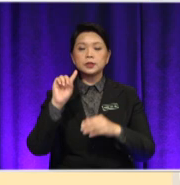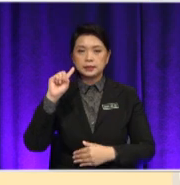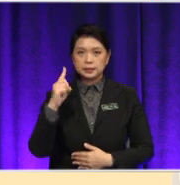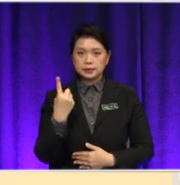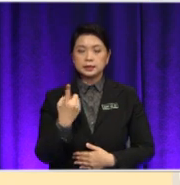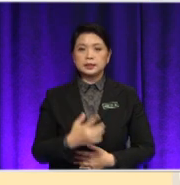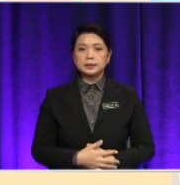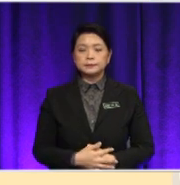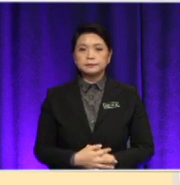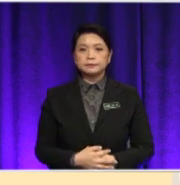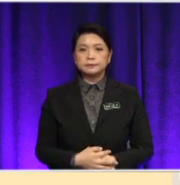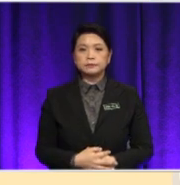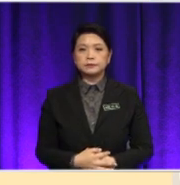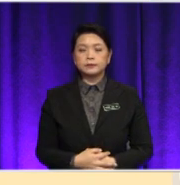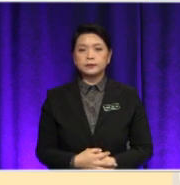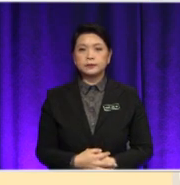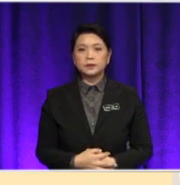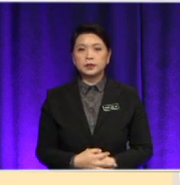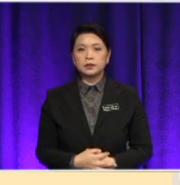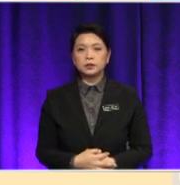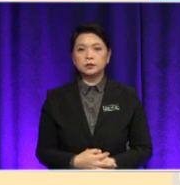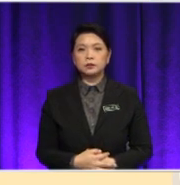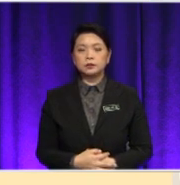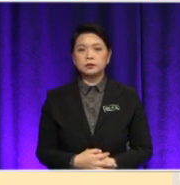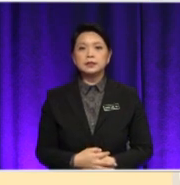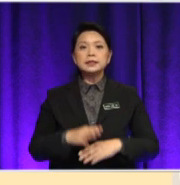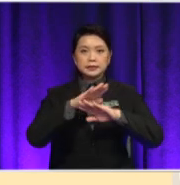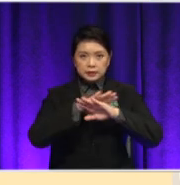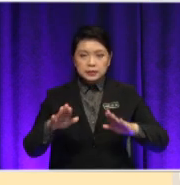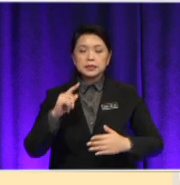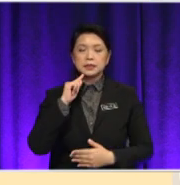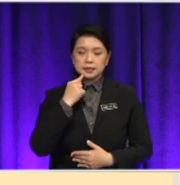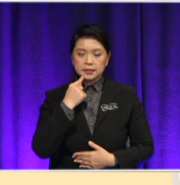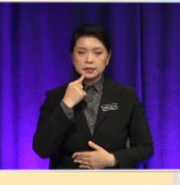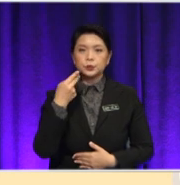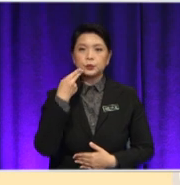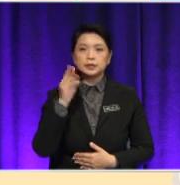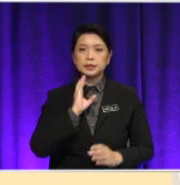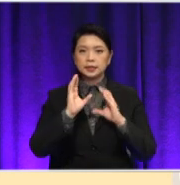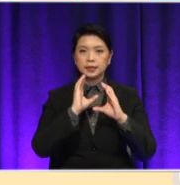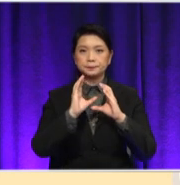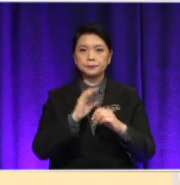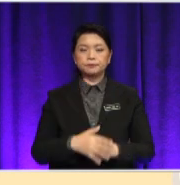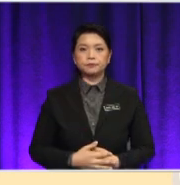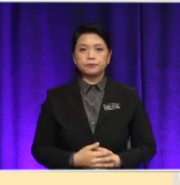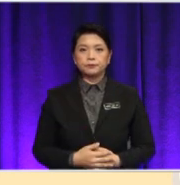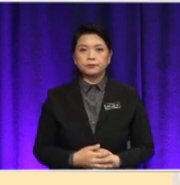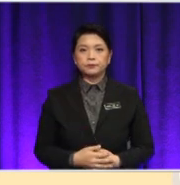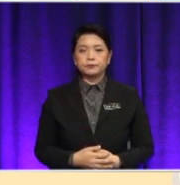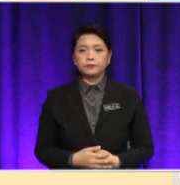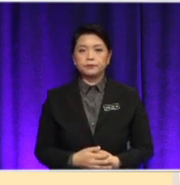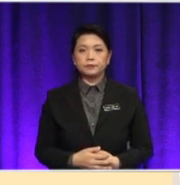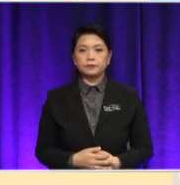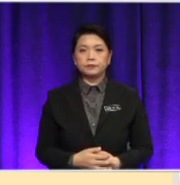Simple. Dan apa tadi, Usnah? Tidak serius. Tidak serius. Okey, jawapan dia simple tapi betul dan